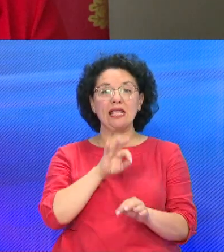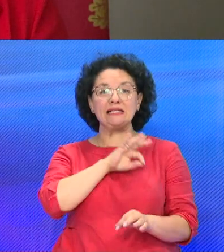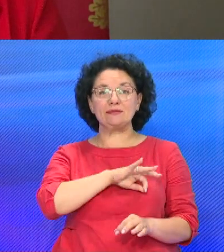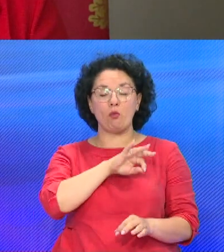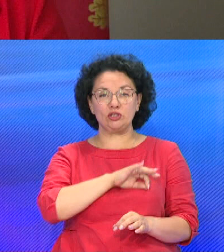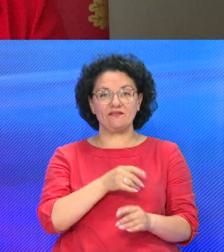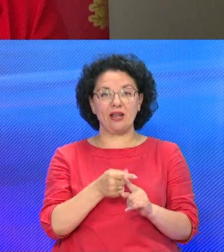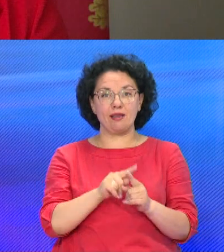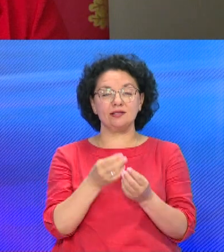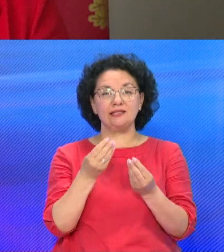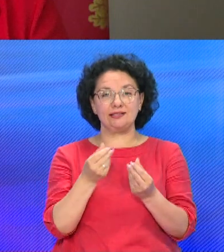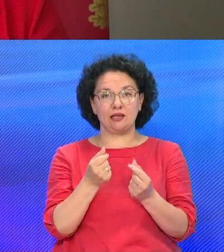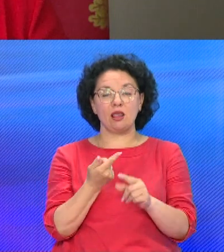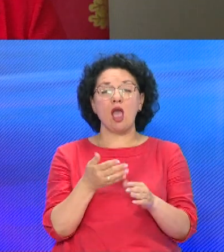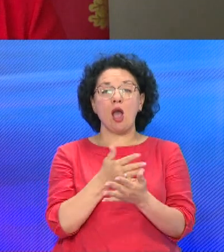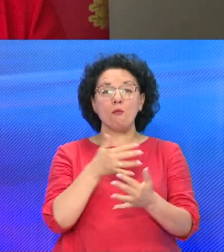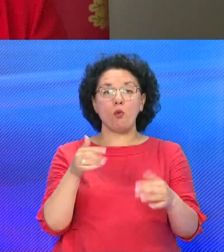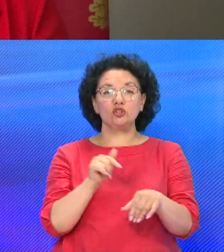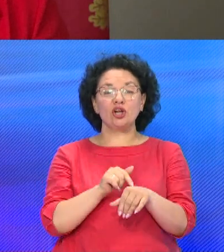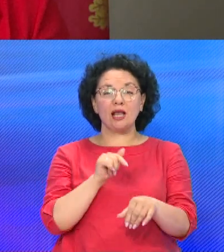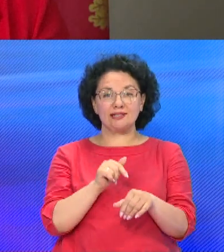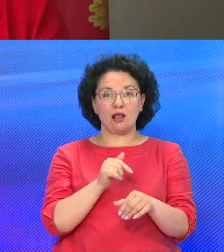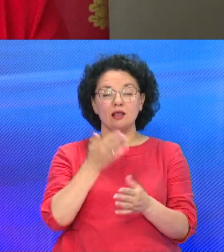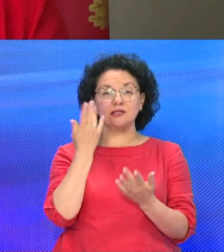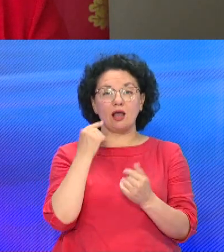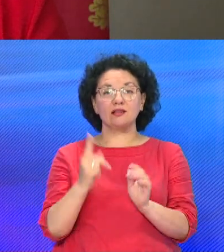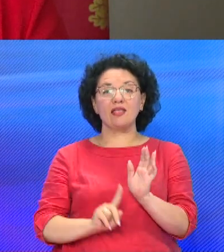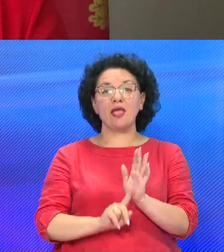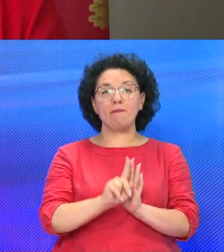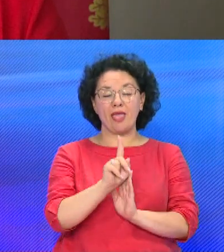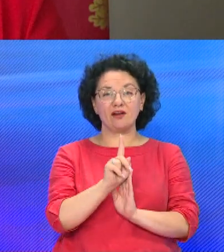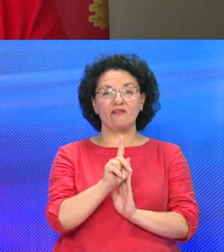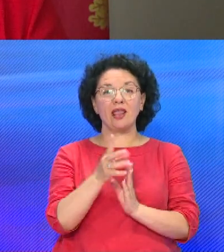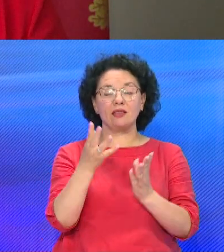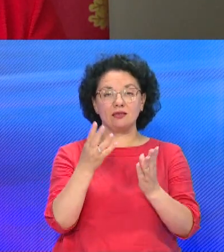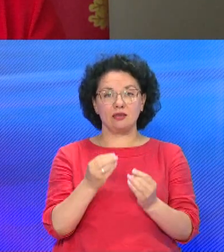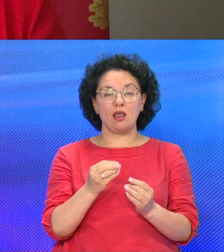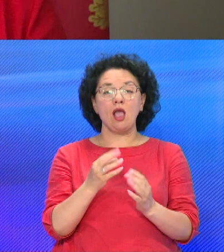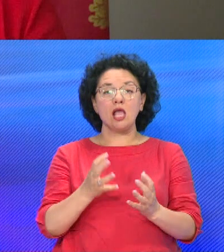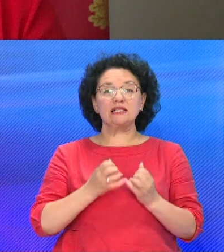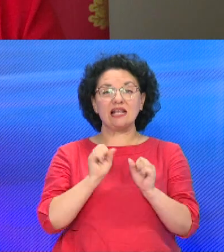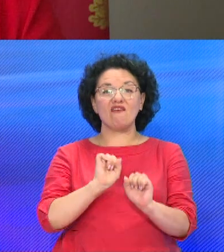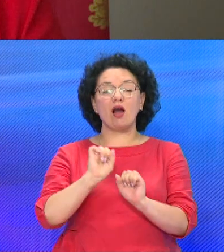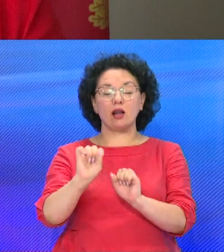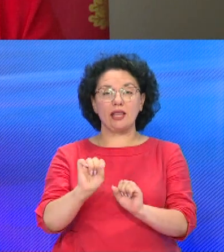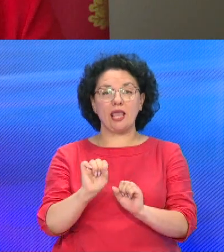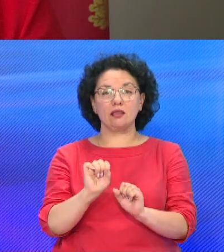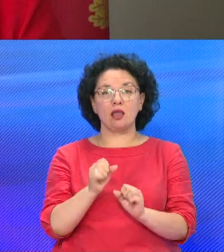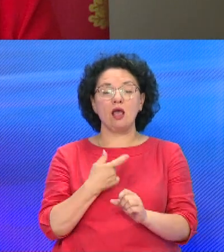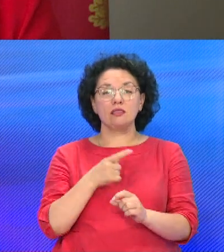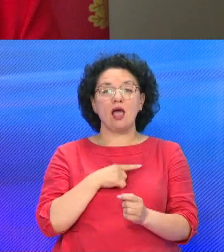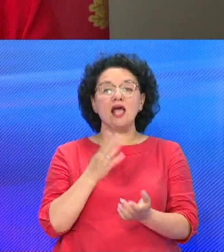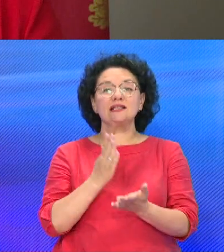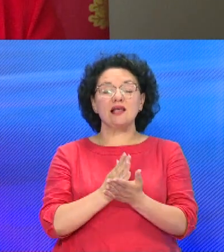средств. Конечно, это больше касалось, когда на первоначальном этапе учреждения здравоохранения формируют свою смету на содержание